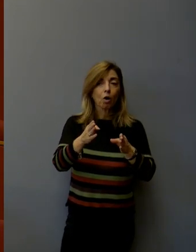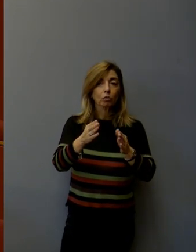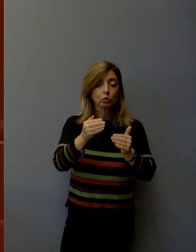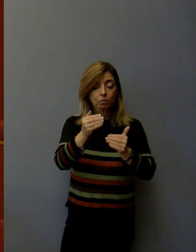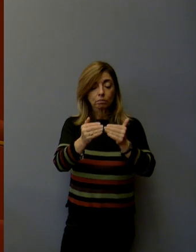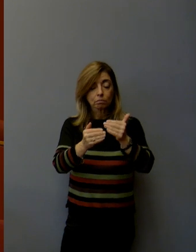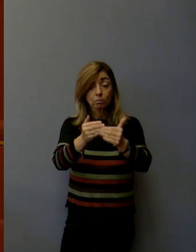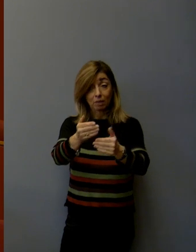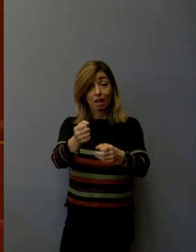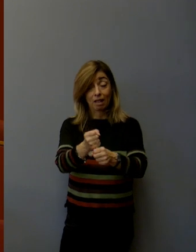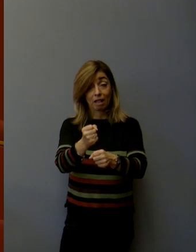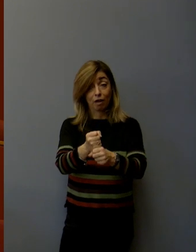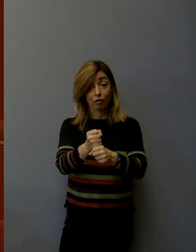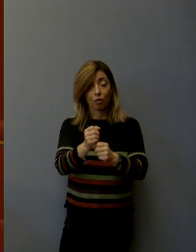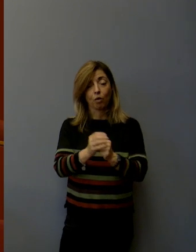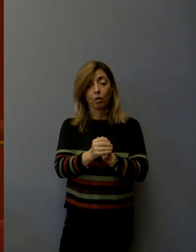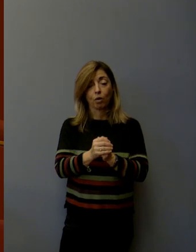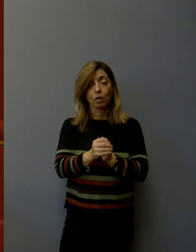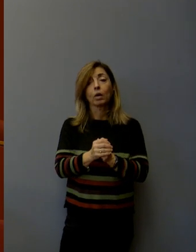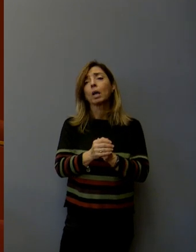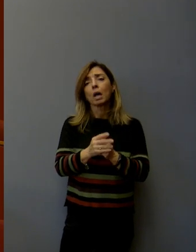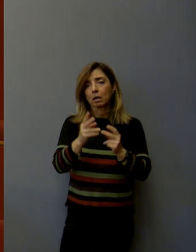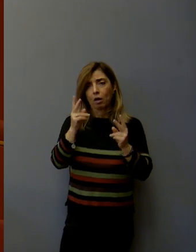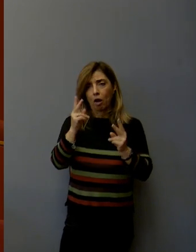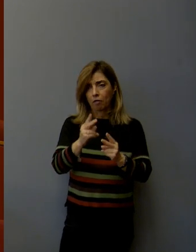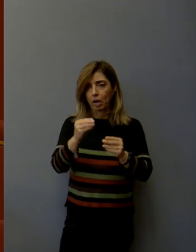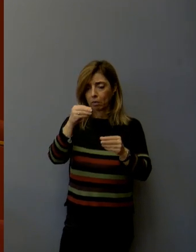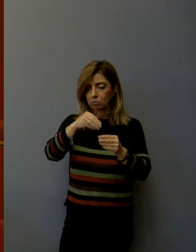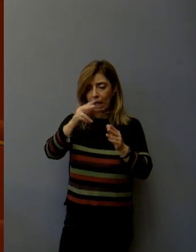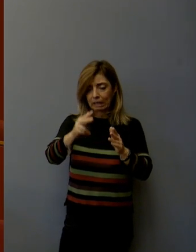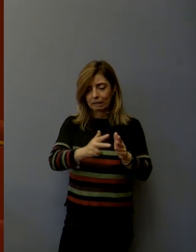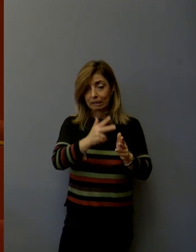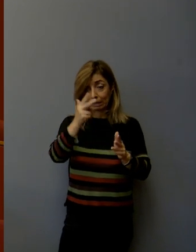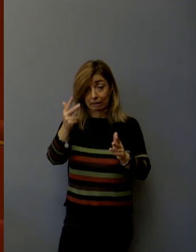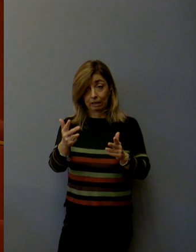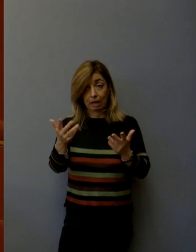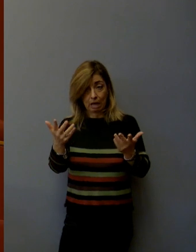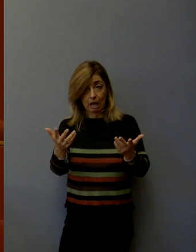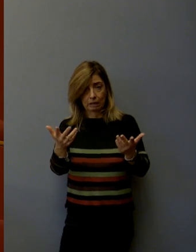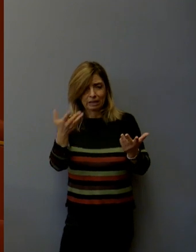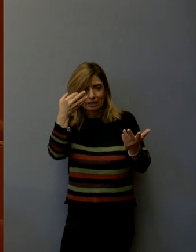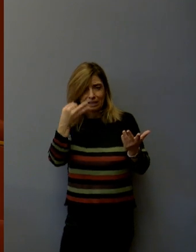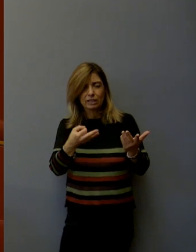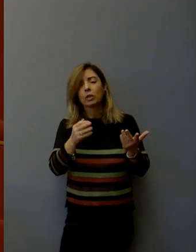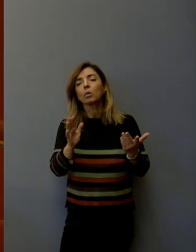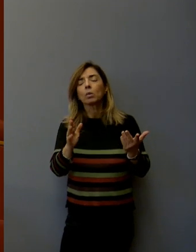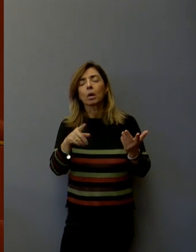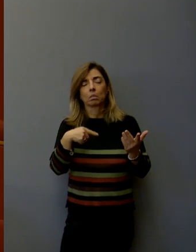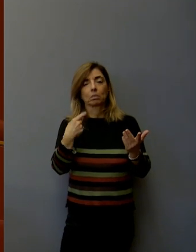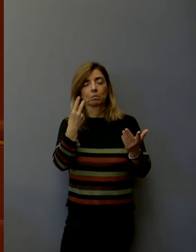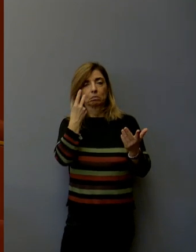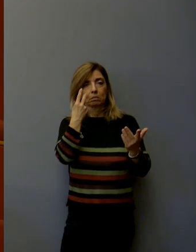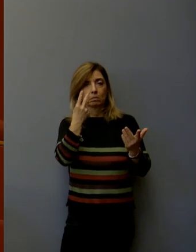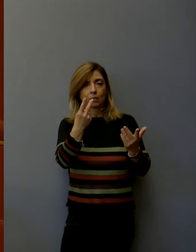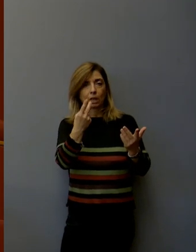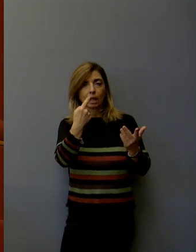chiaramente rientrava Nell'arco del triennio quindi siamo un po' colpiti nel fatto di vedere la totale assenza di questo